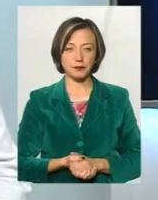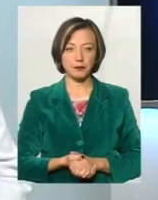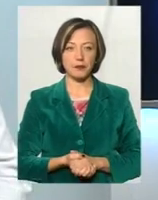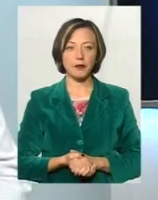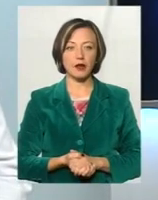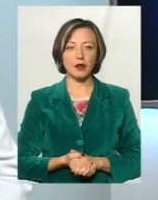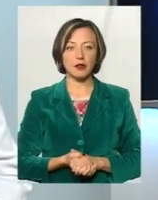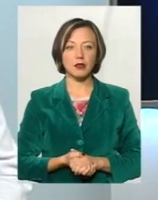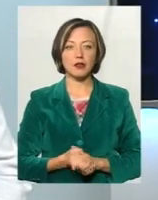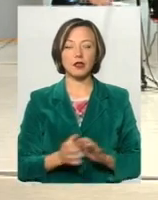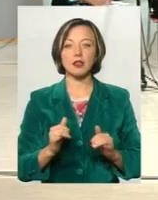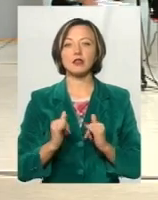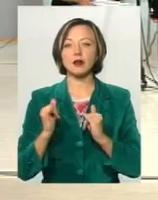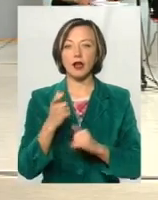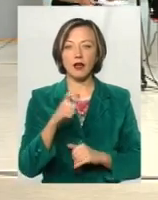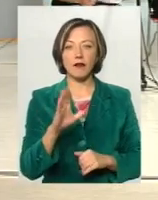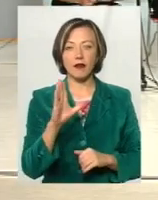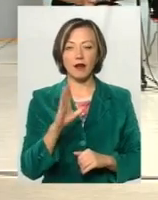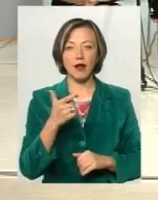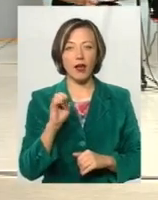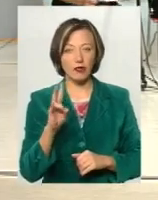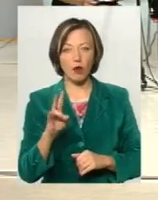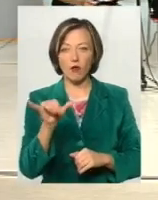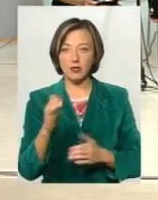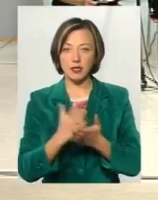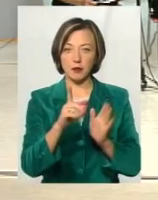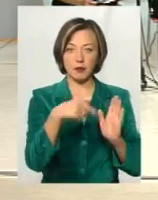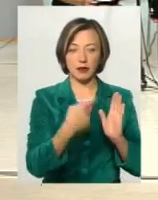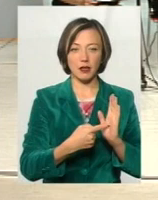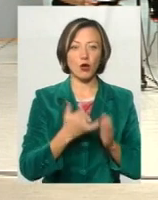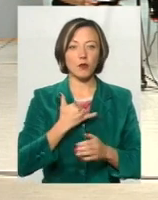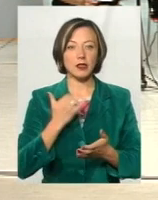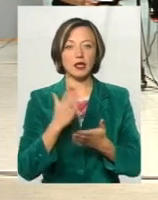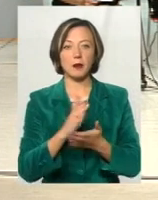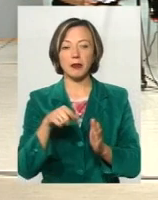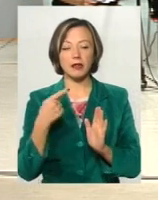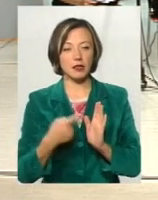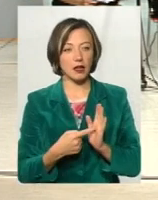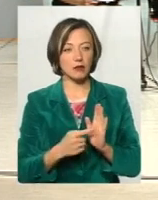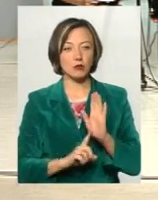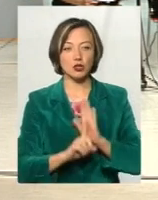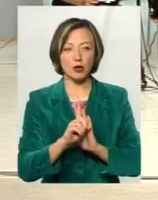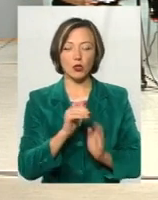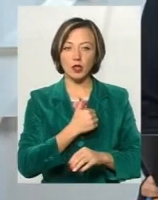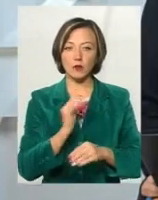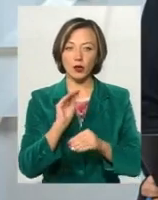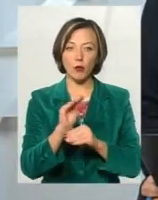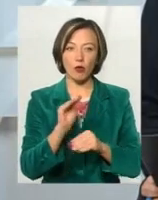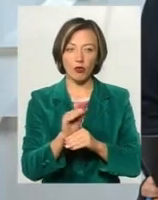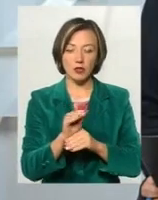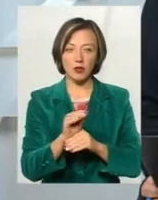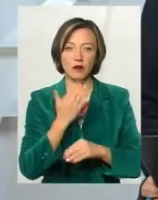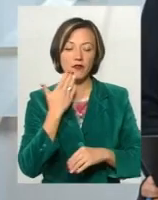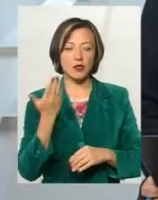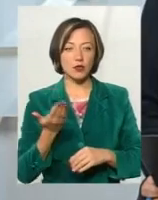Дякую. Пане Євген, у вас є питання з цього приводу? У мене є питання, але я спочатку хотів би доповнити